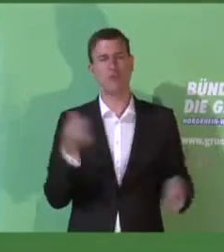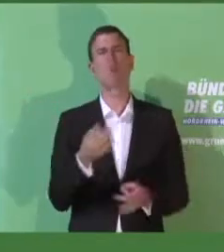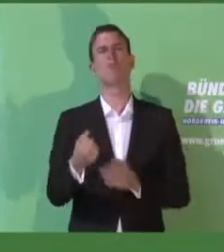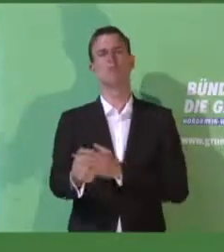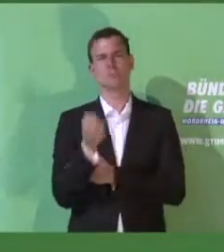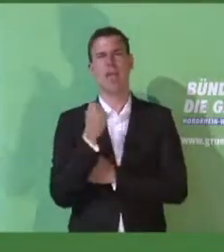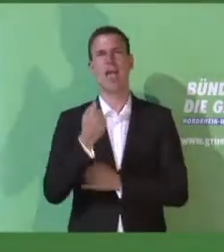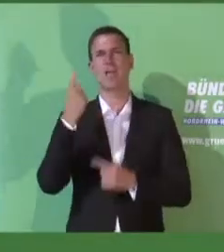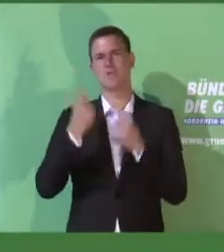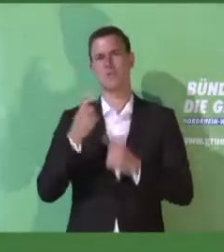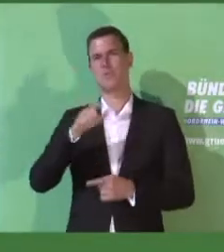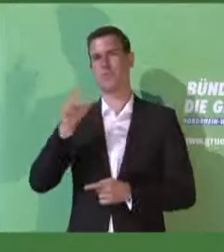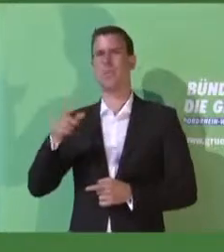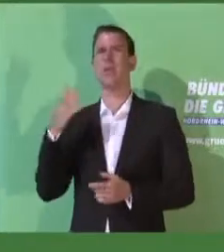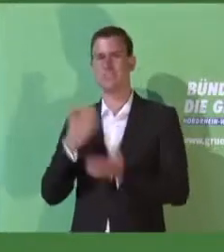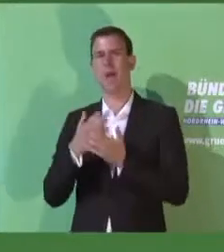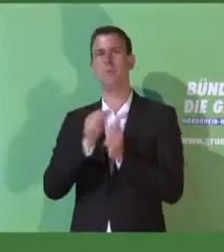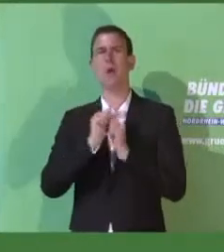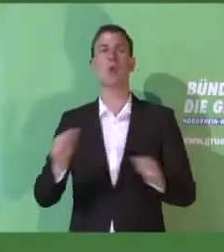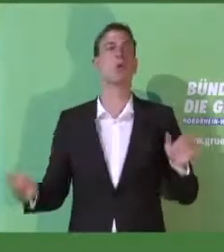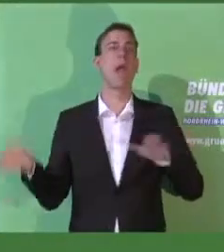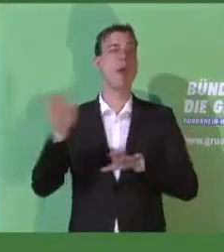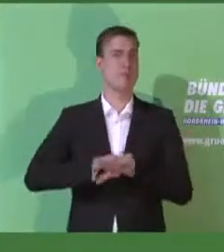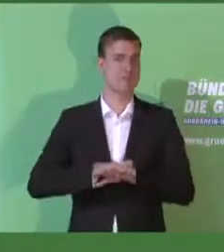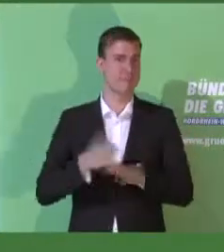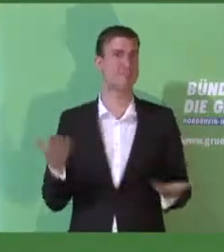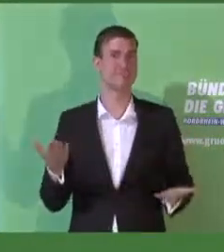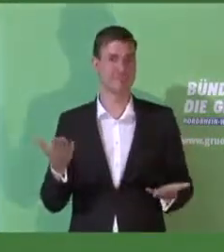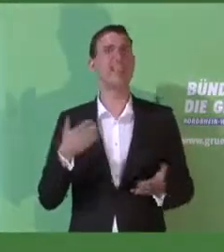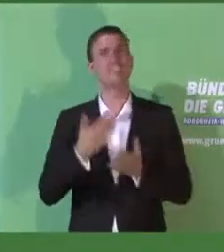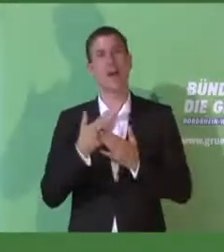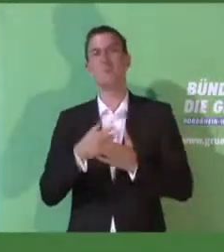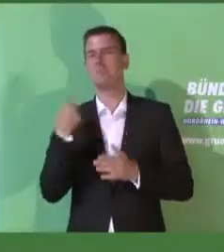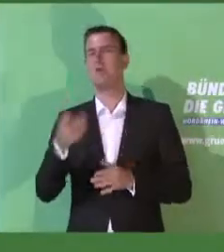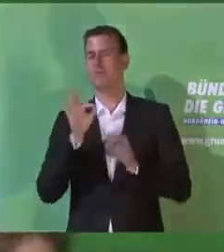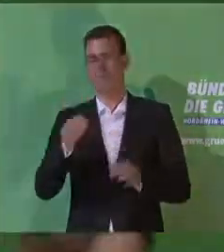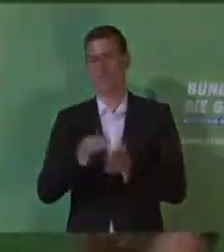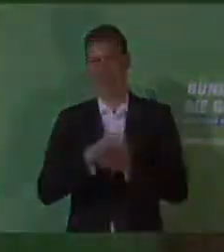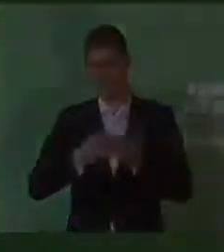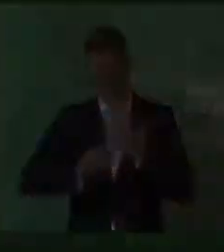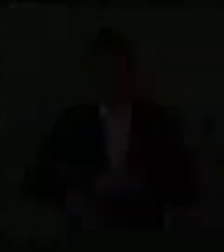Grünen. Deshalb Glück auf und lasst uns einen tollen Wahlkampf hinlegen in den nächsten Monaten.